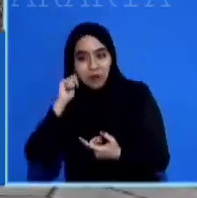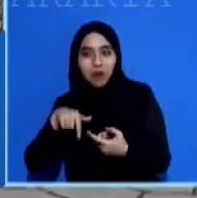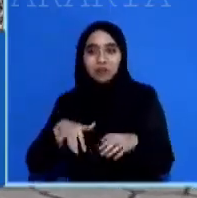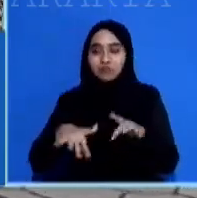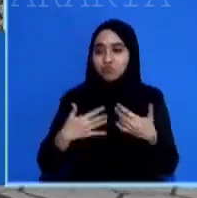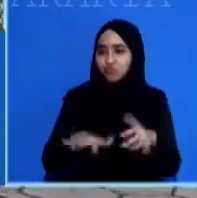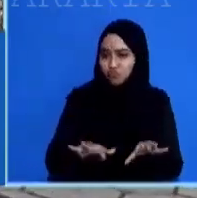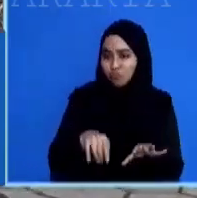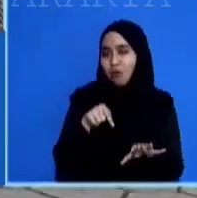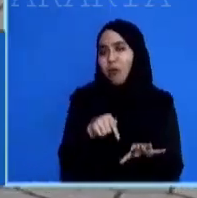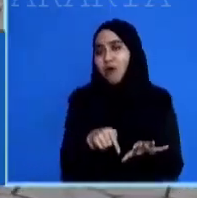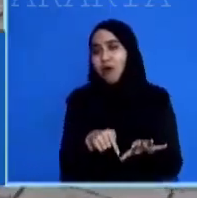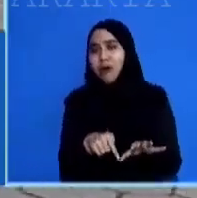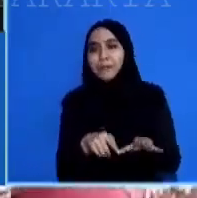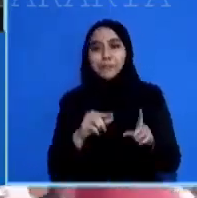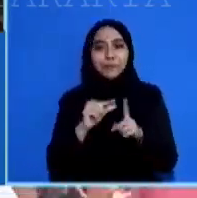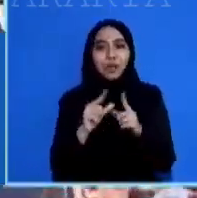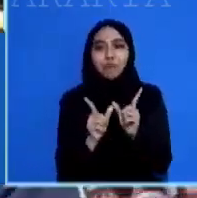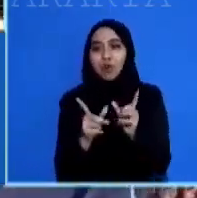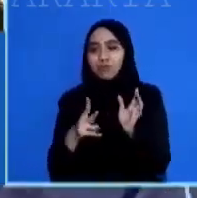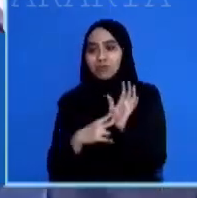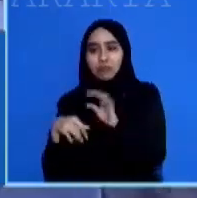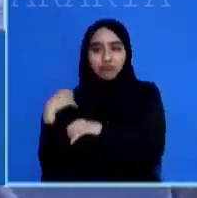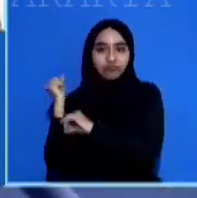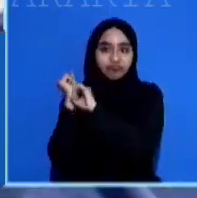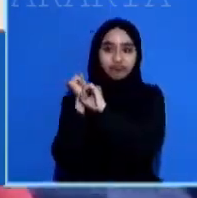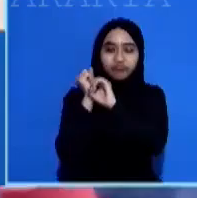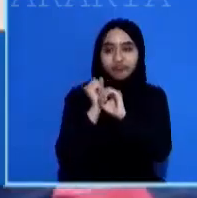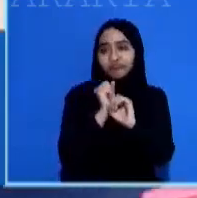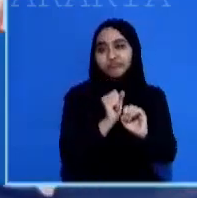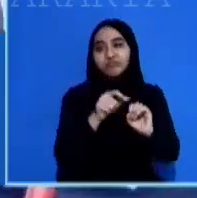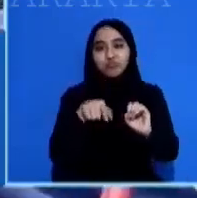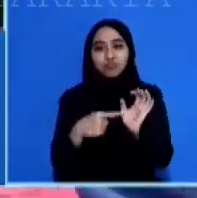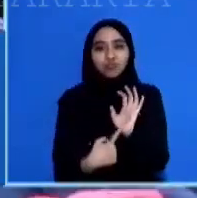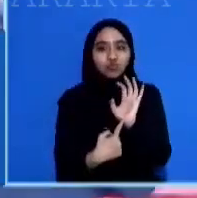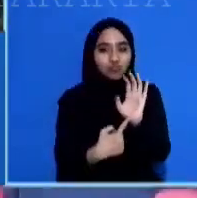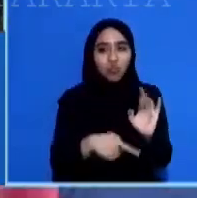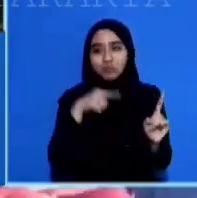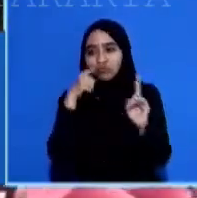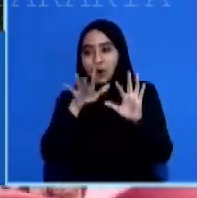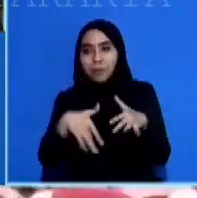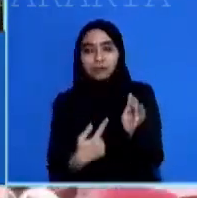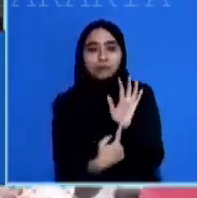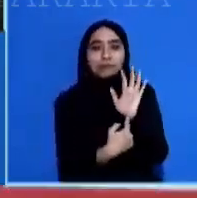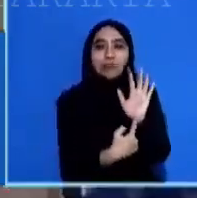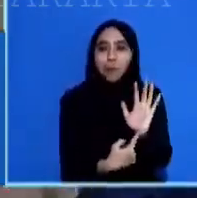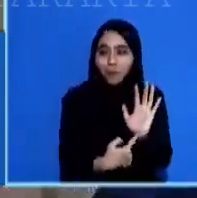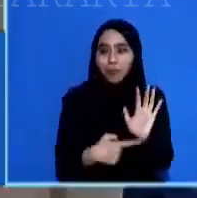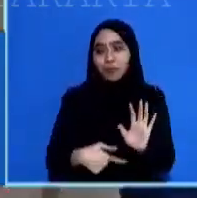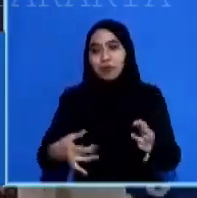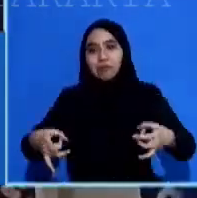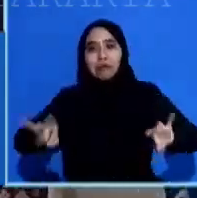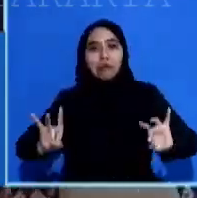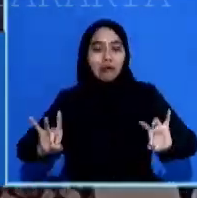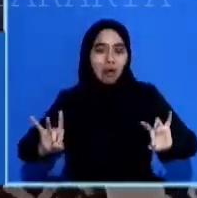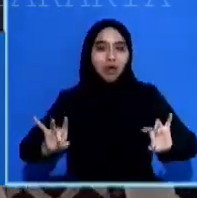darat dan satu gunungan pawuhan gunungan tersebut menjadi wujud kemakmuran Keraton atau pemberian Raja kepada rakyatnya